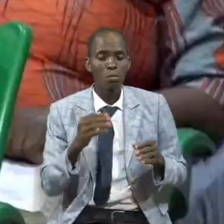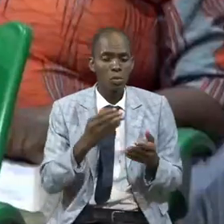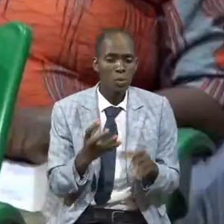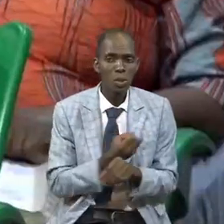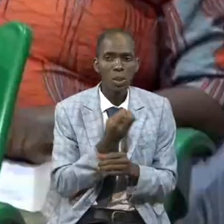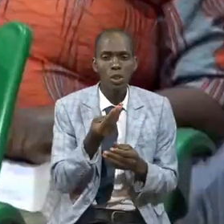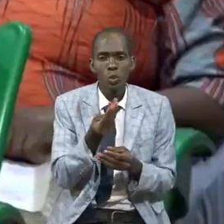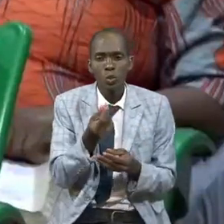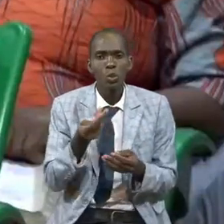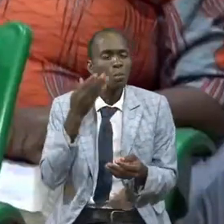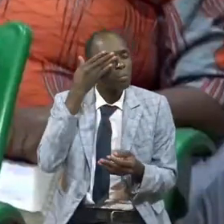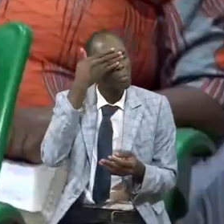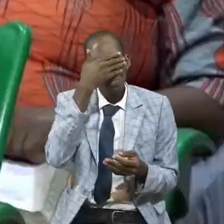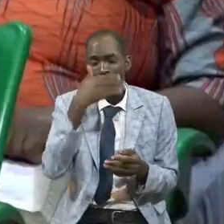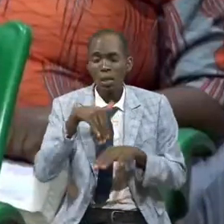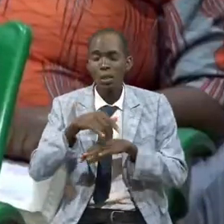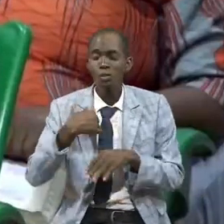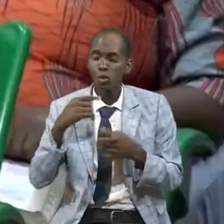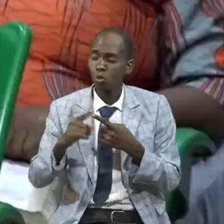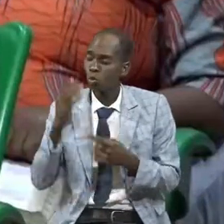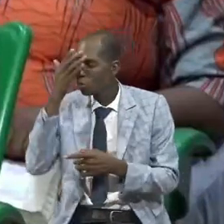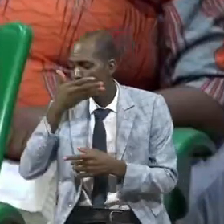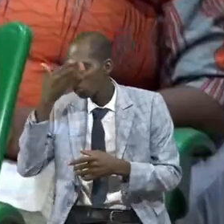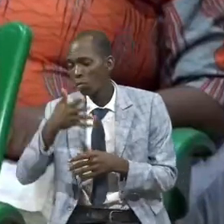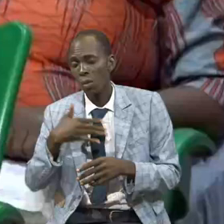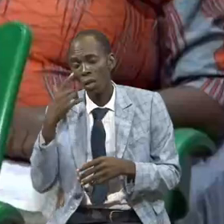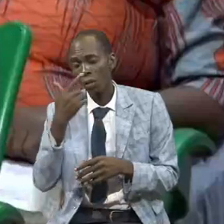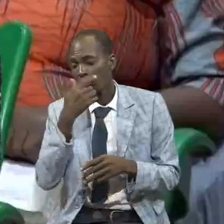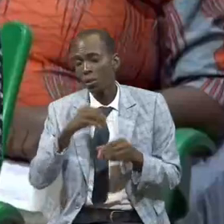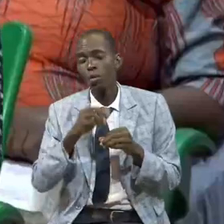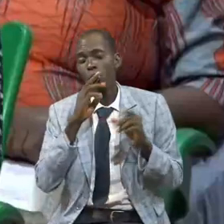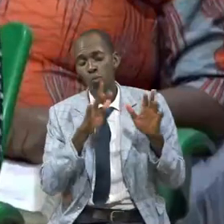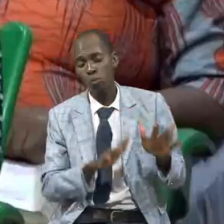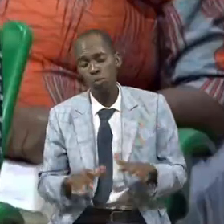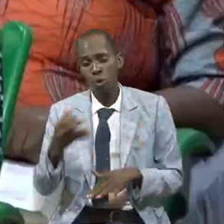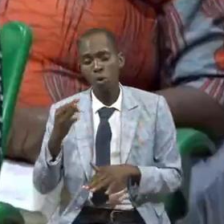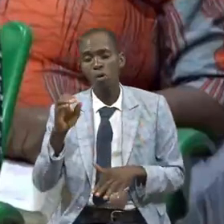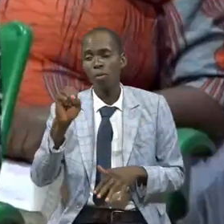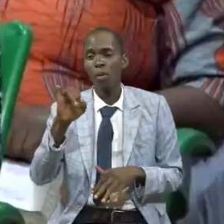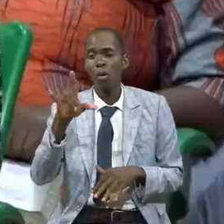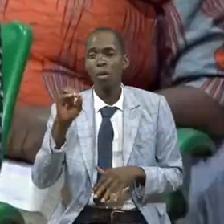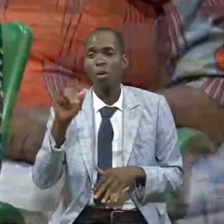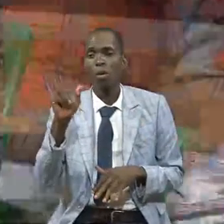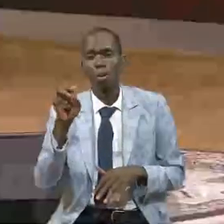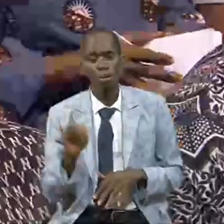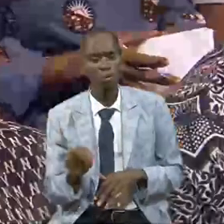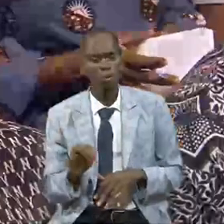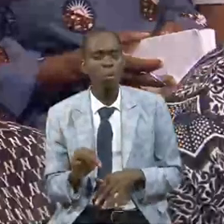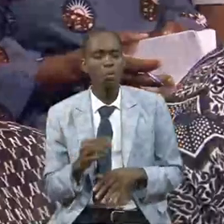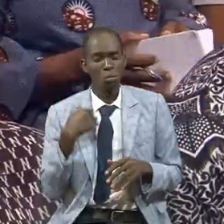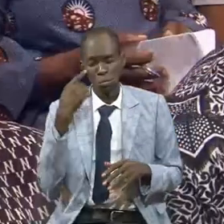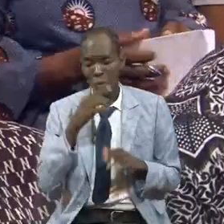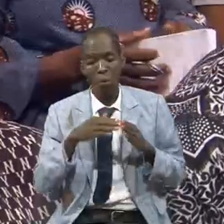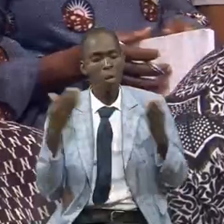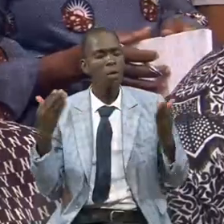m'a envoyé à Siloé pour me laver. Et j'y suis allé, je me suis lavé et je voyais. Et quel est ton